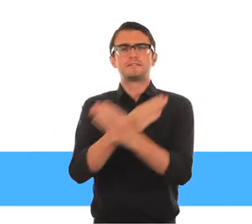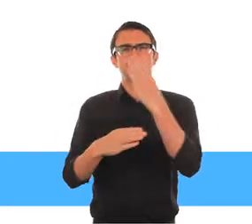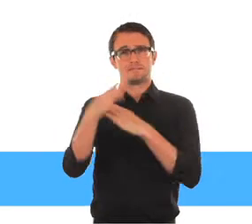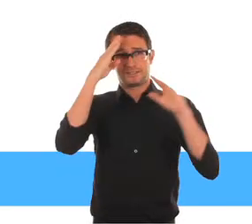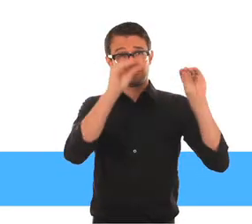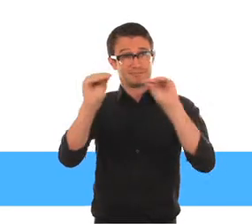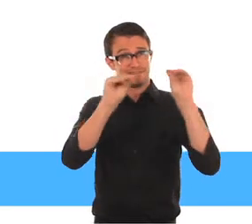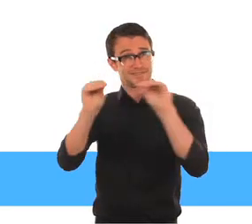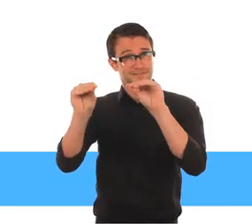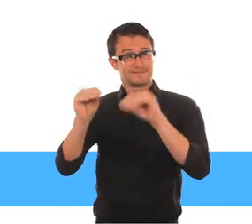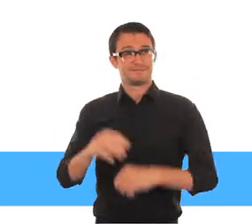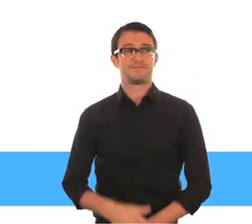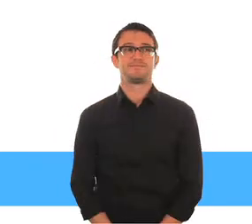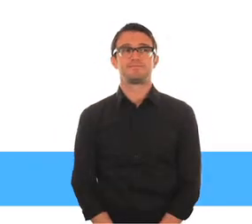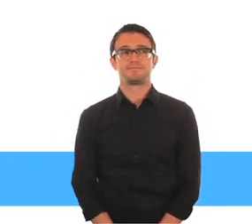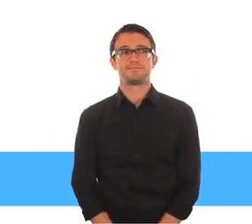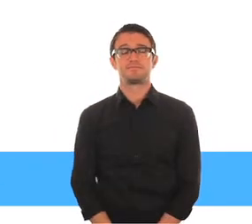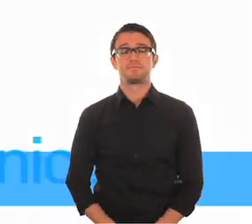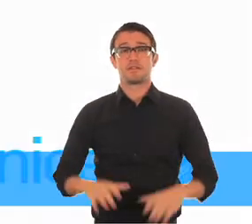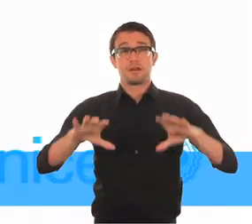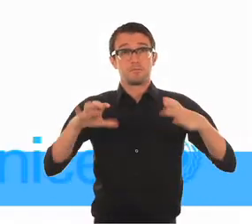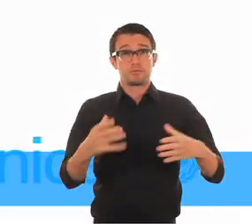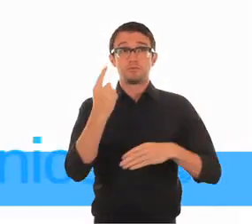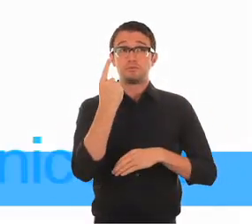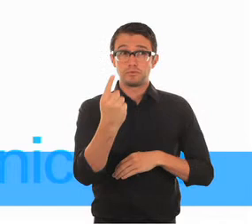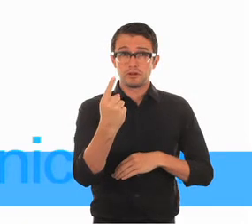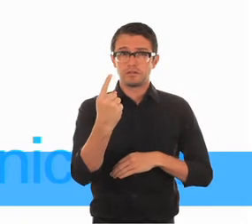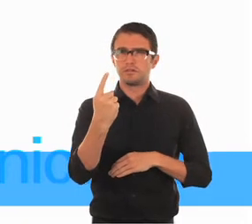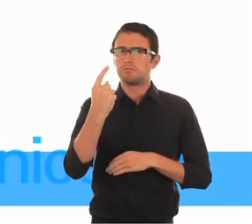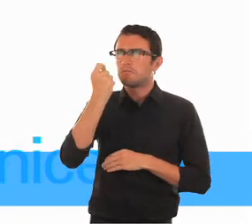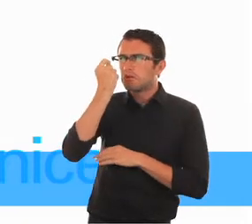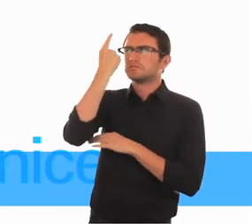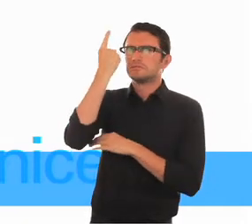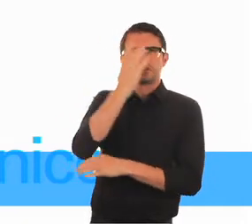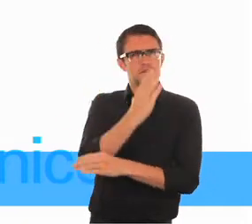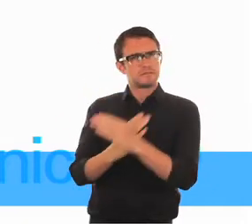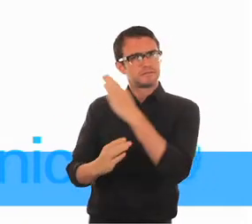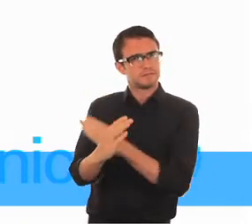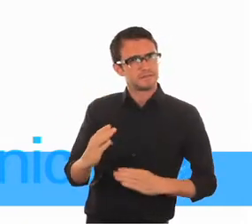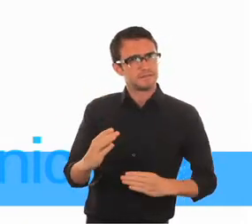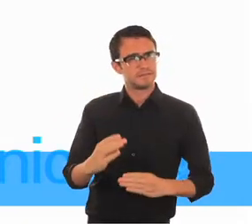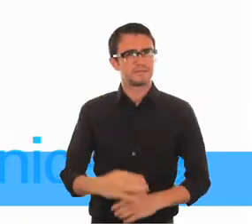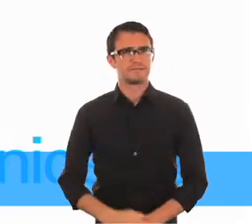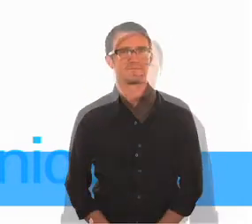Formation sur le handicap pour l'ensemble du personnel de l'UNICEF. Module 1. Comprendre le handicap.